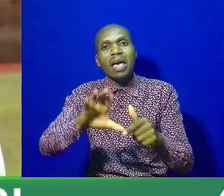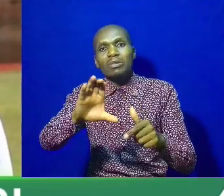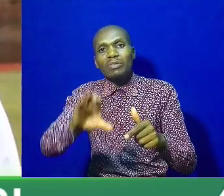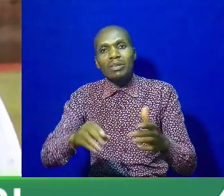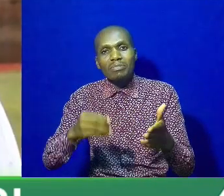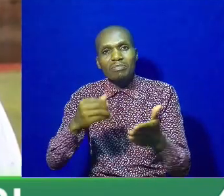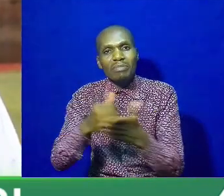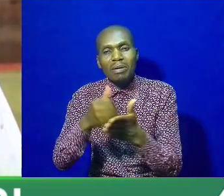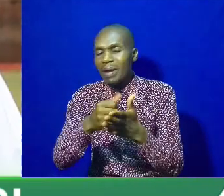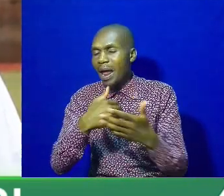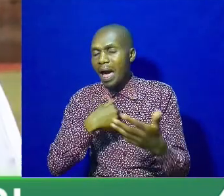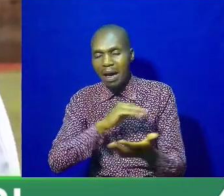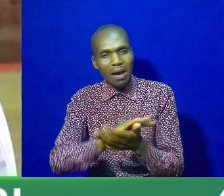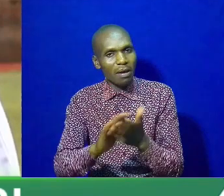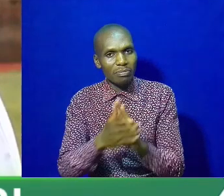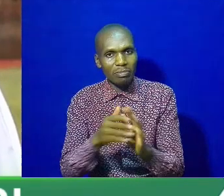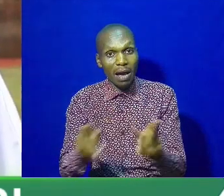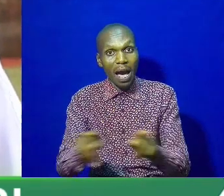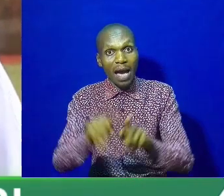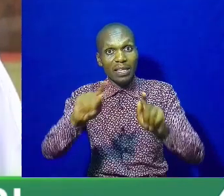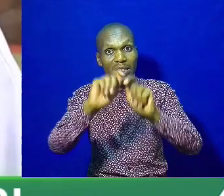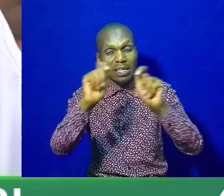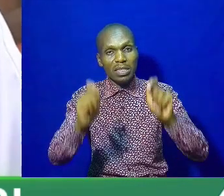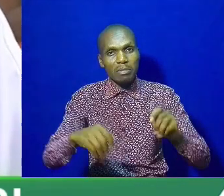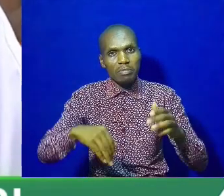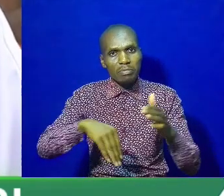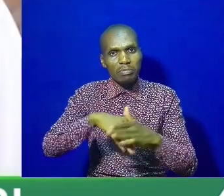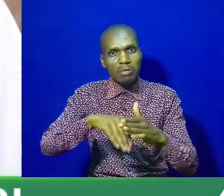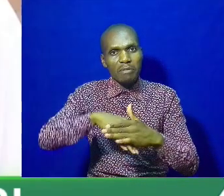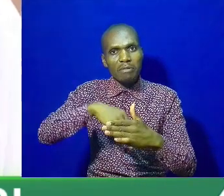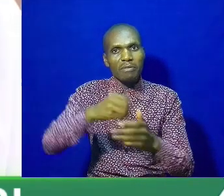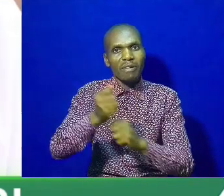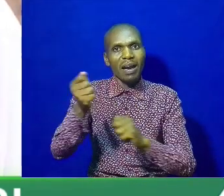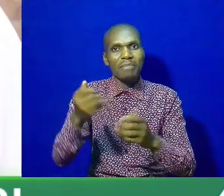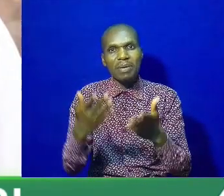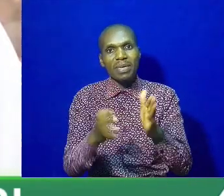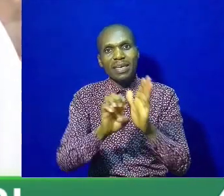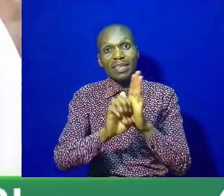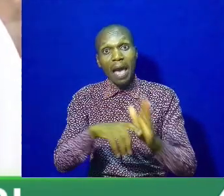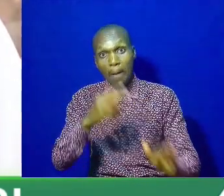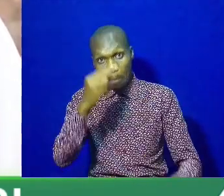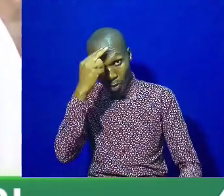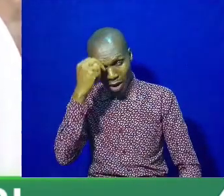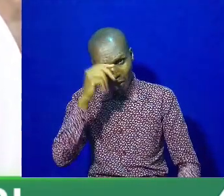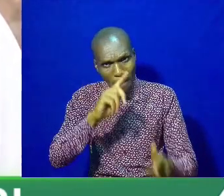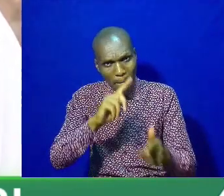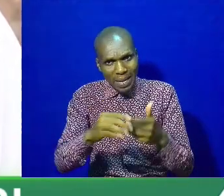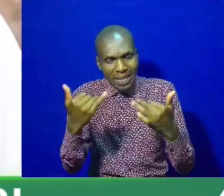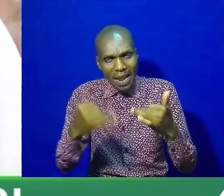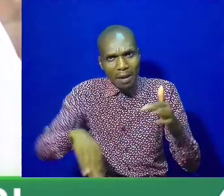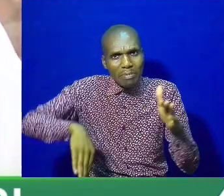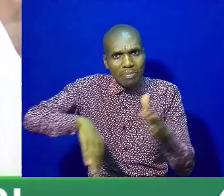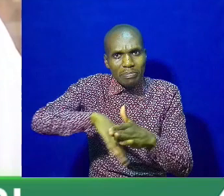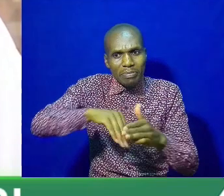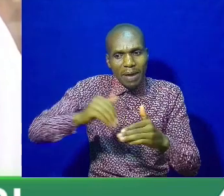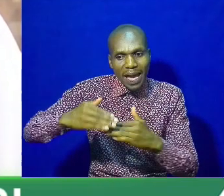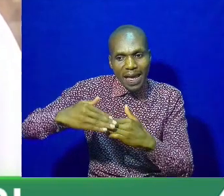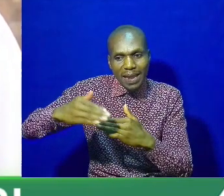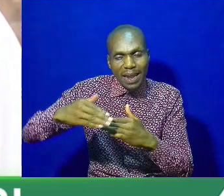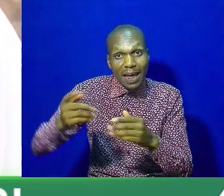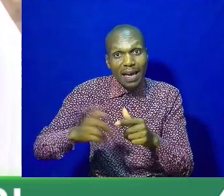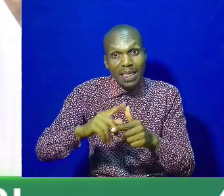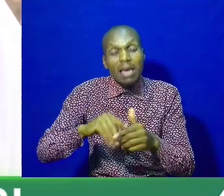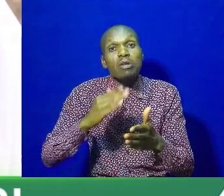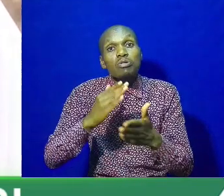ya nda ke baike kere ti me wa kera wendo usenaro ko ono mupira go kirange ga igaba ntomba cyabanyare kwa bago cyageti bari